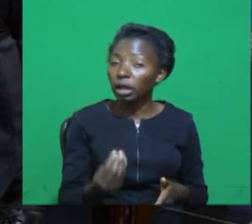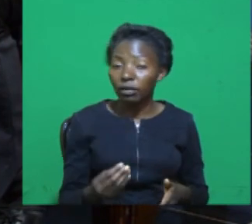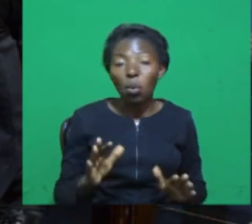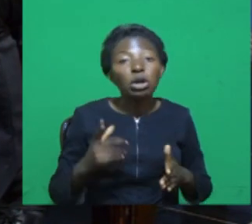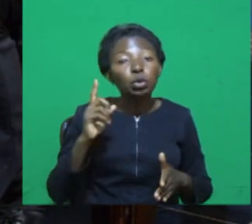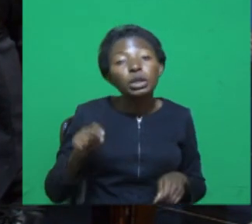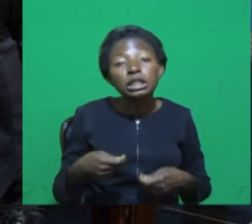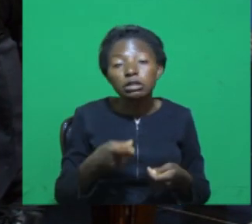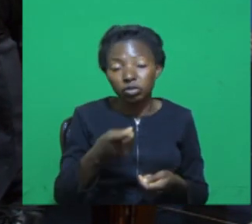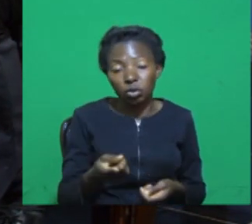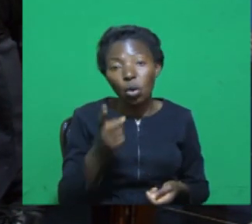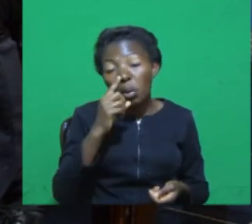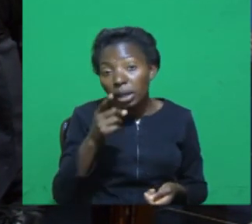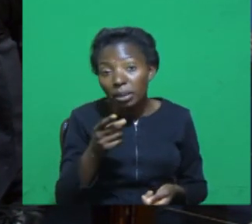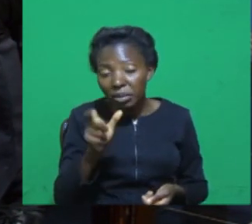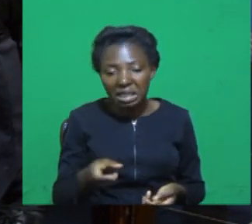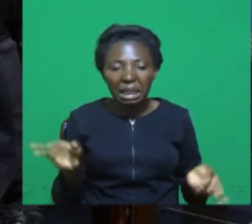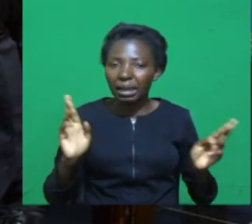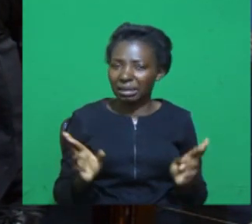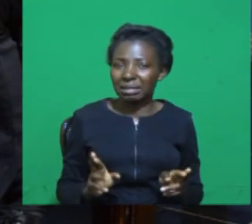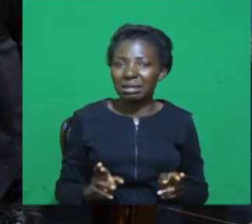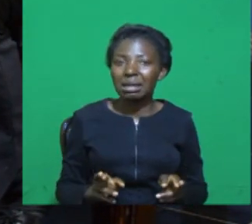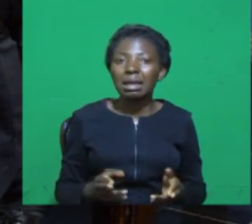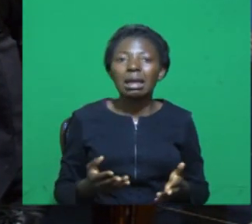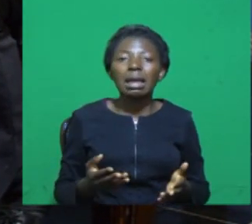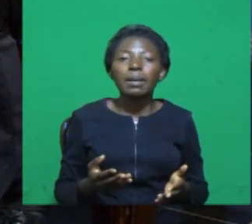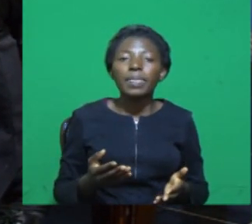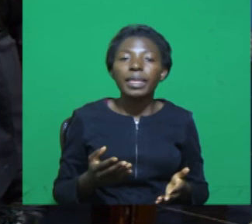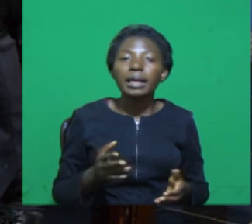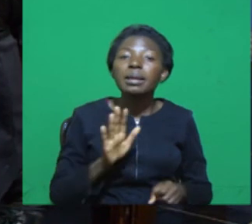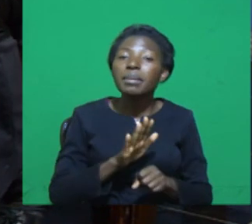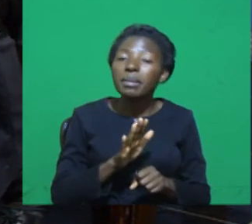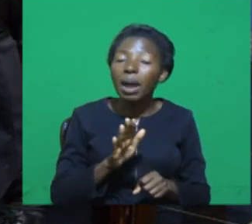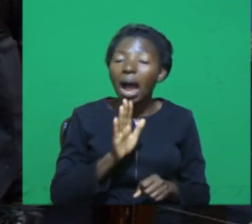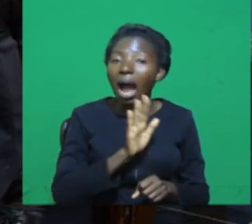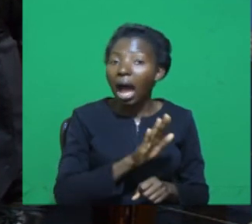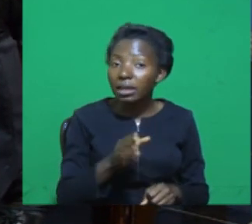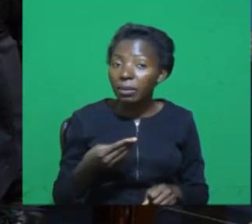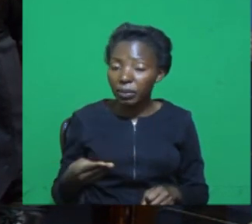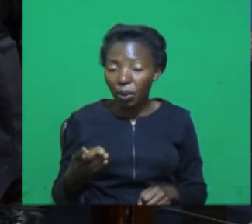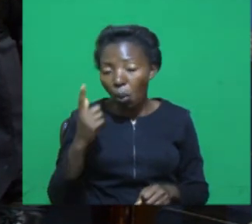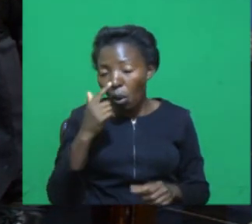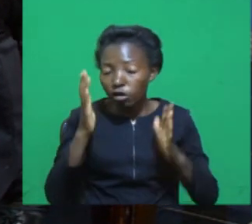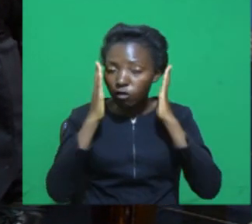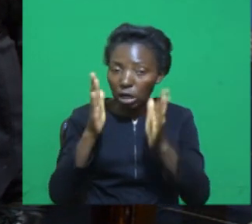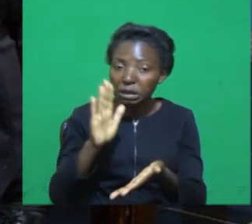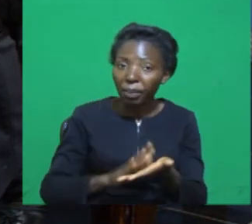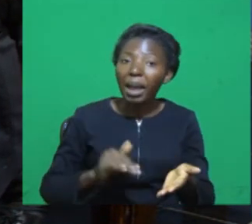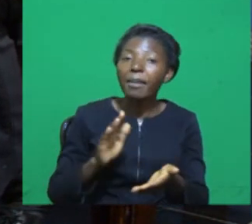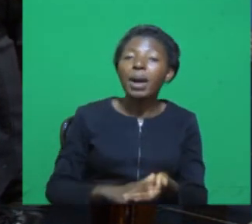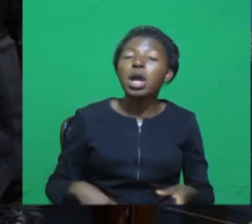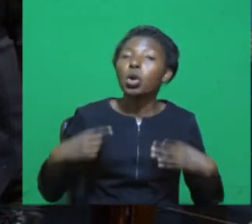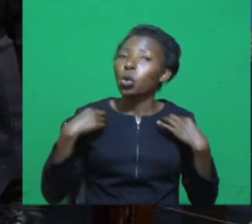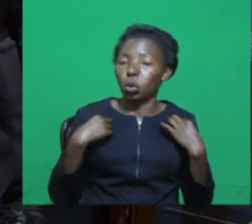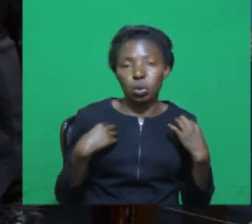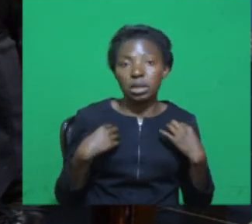zvaapiwa naMwari ari kutora zvizhinji zvacho achizviendesa kumbanje. Kuhembe. Pane